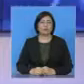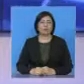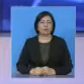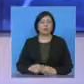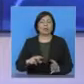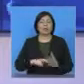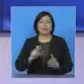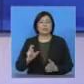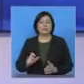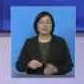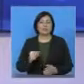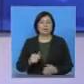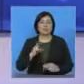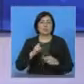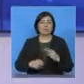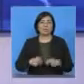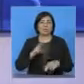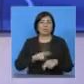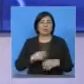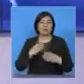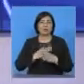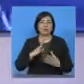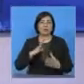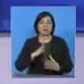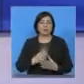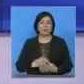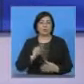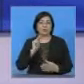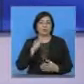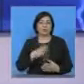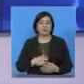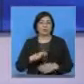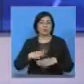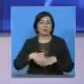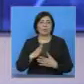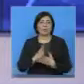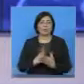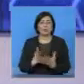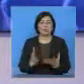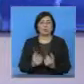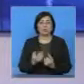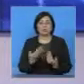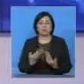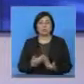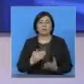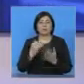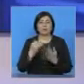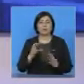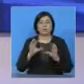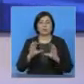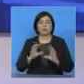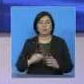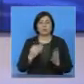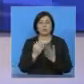Салымшылар ақшасынан айрылып полициядан көмек сұрады. Тереу кезінде күдікті ретінде банк қызметкері ұсталған. Қазір кезде қылмыстық кодекстің алаяқтық